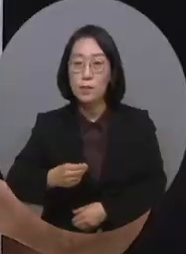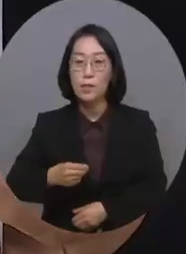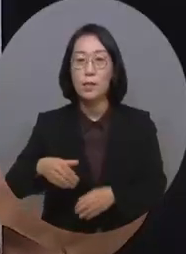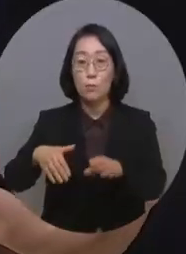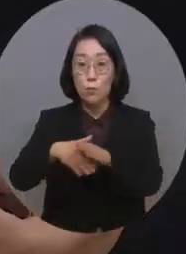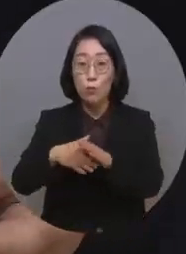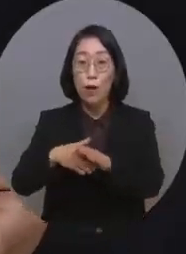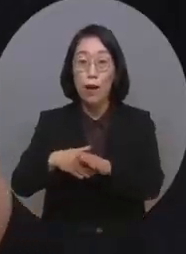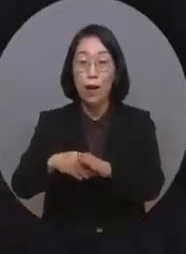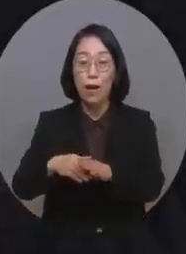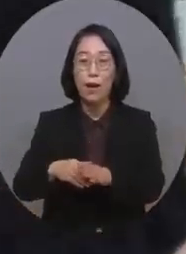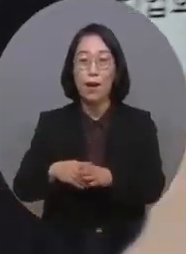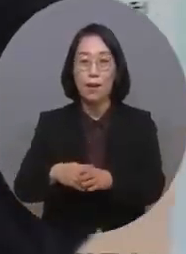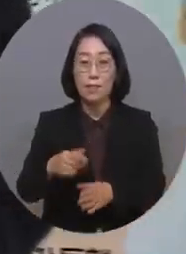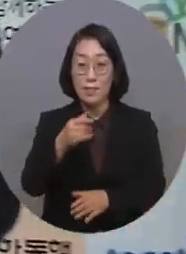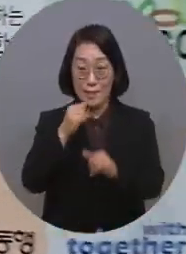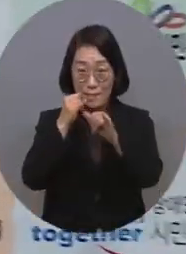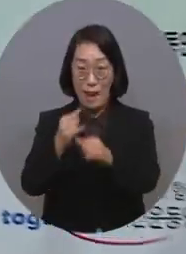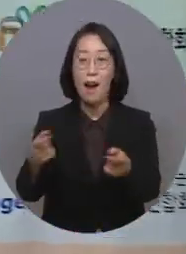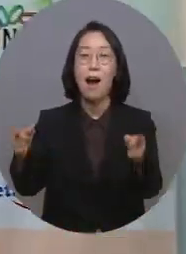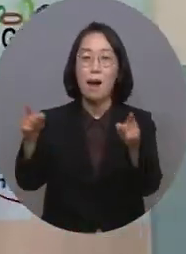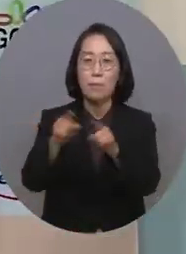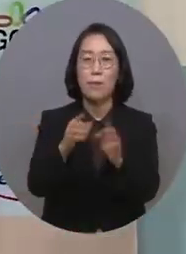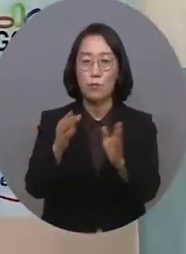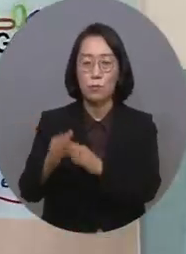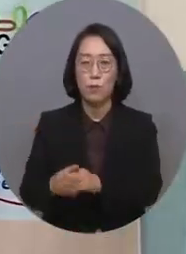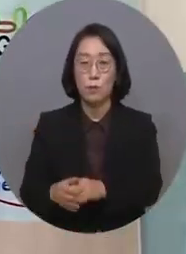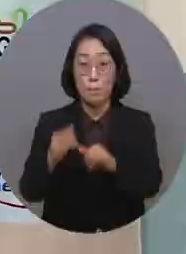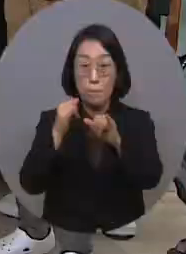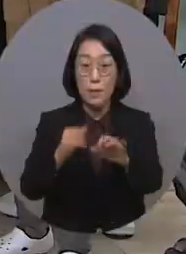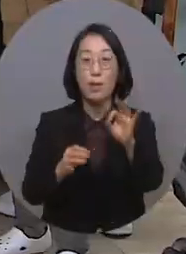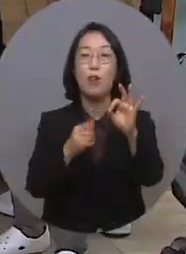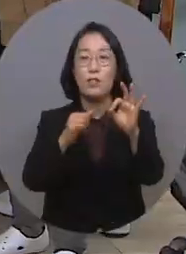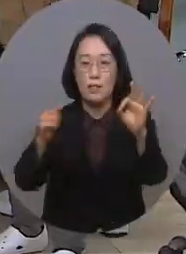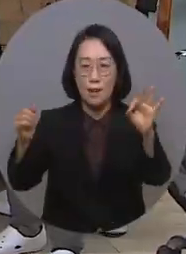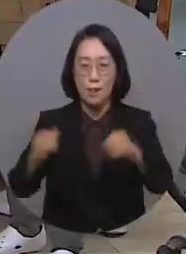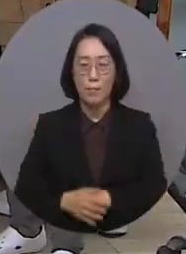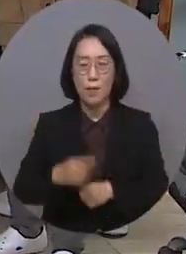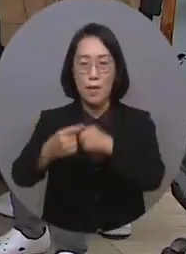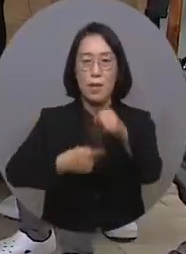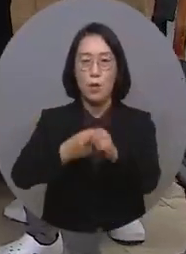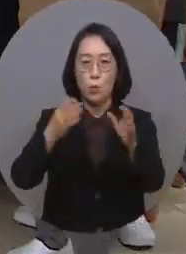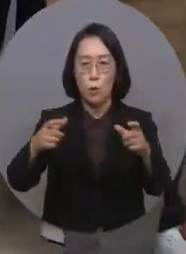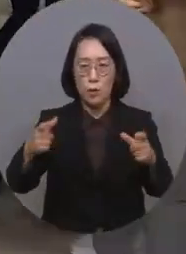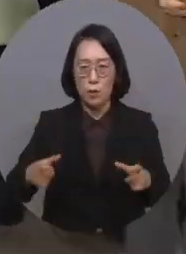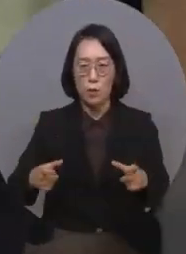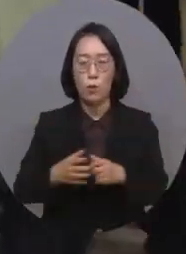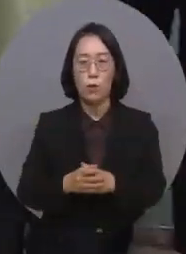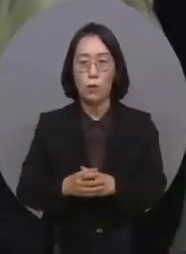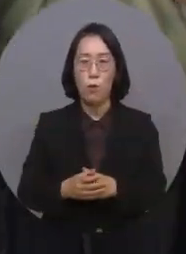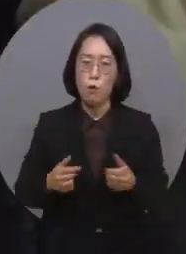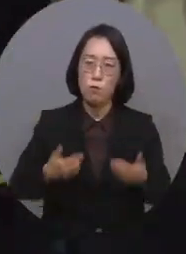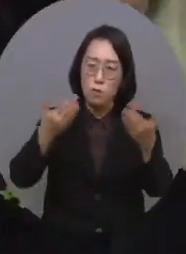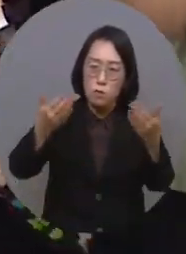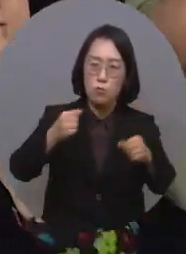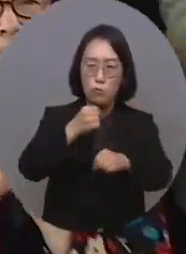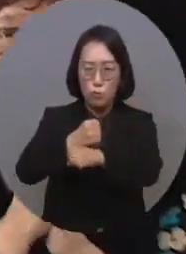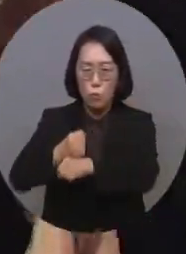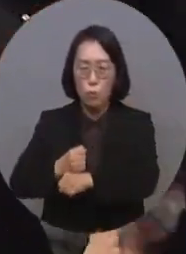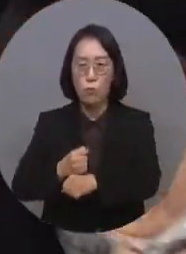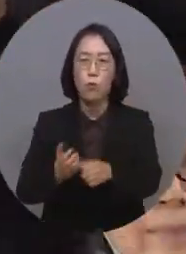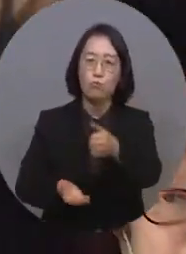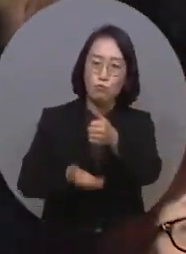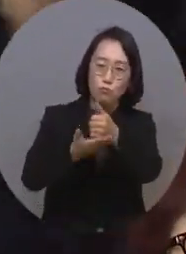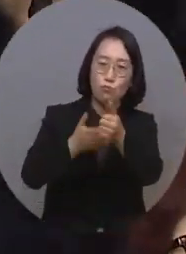K-복지문화예술봉사대상 시상식이 함께 열렸습니다. 올해 수상자는 총 10명으로 한 해 동안 지역사회에서 헌신한 이들의 공로를